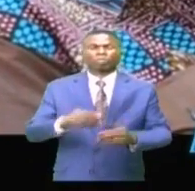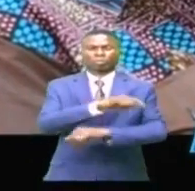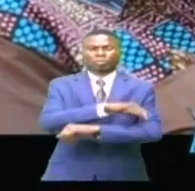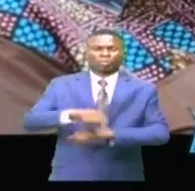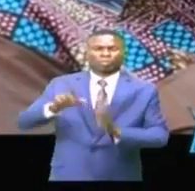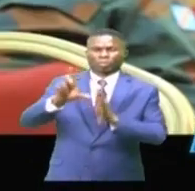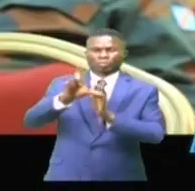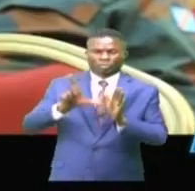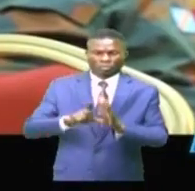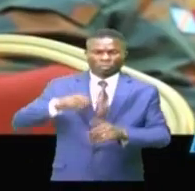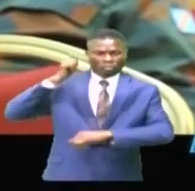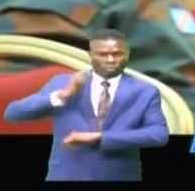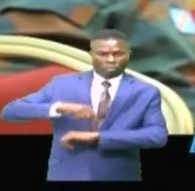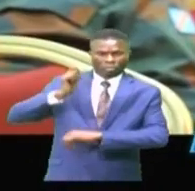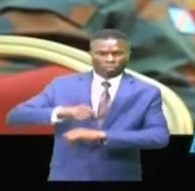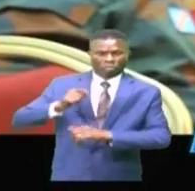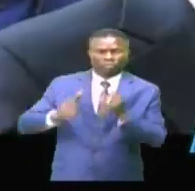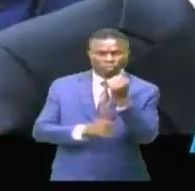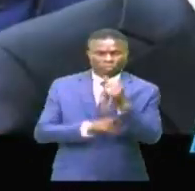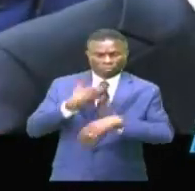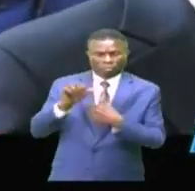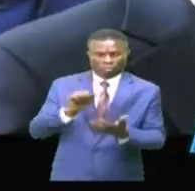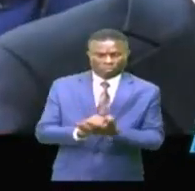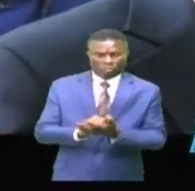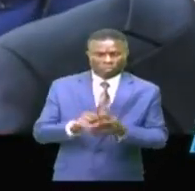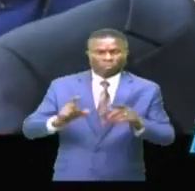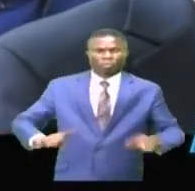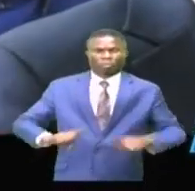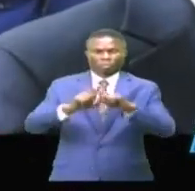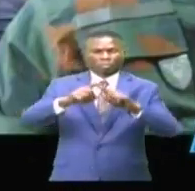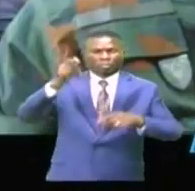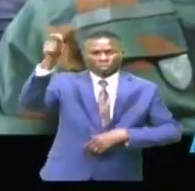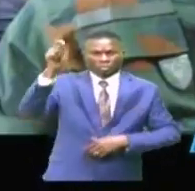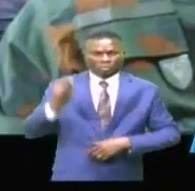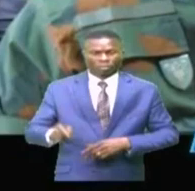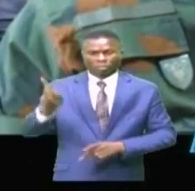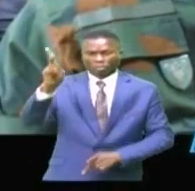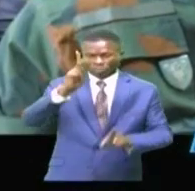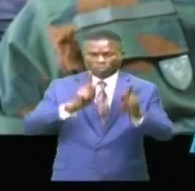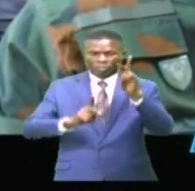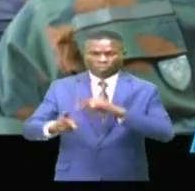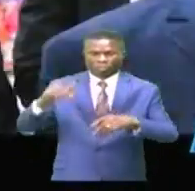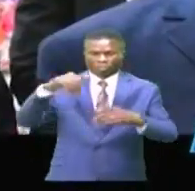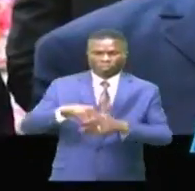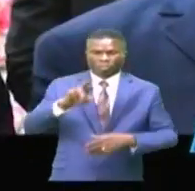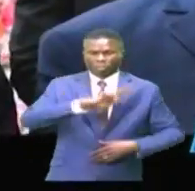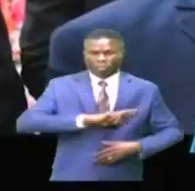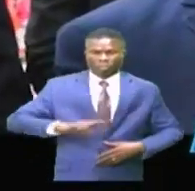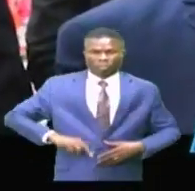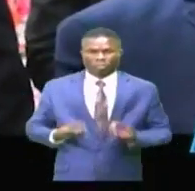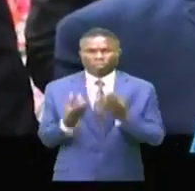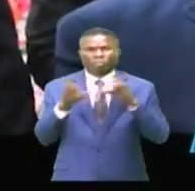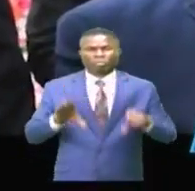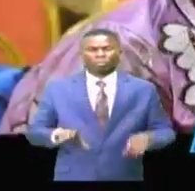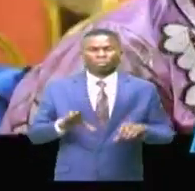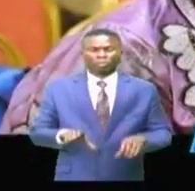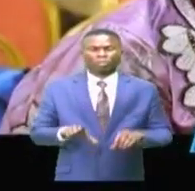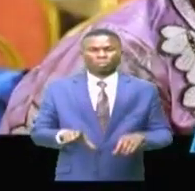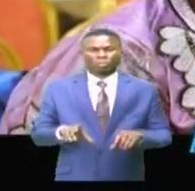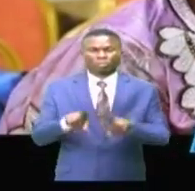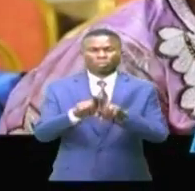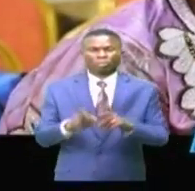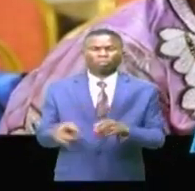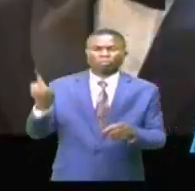à risque pour les incriminer les conflits armés par procuration en République démocratique du Congo l'évier des